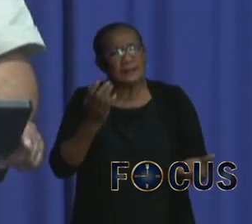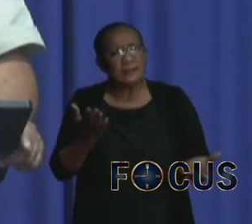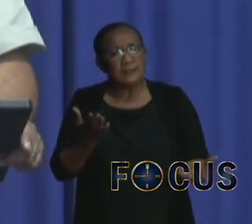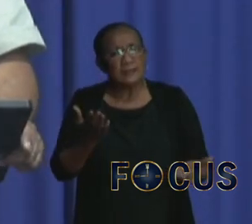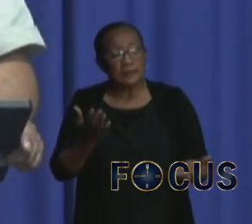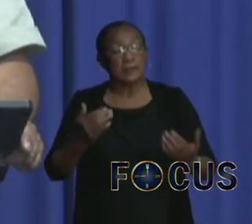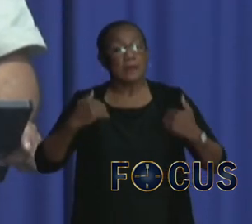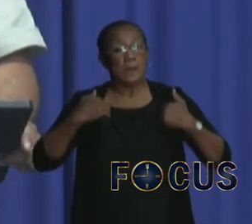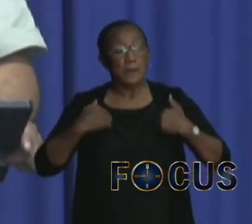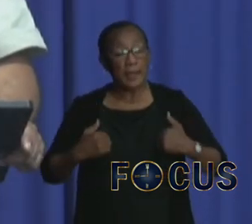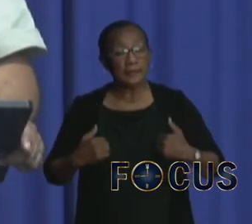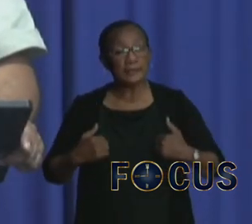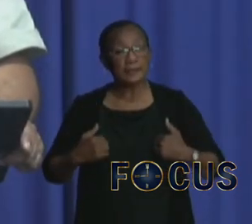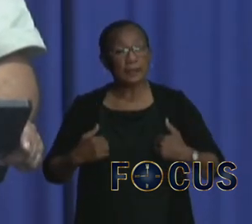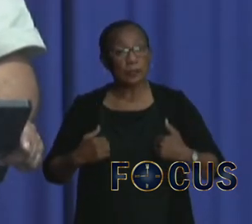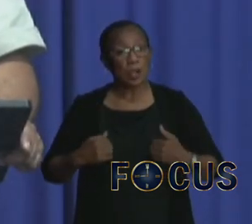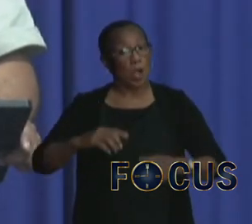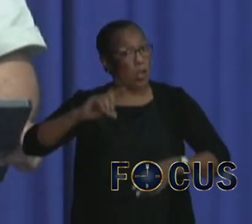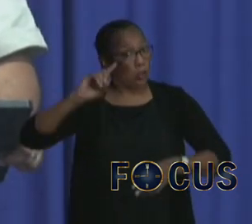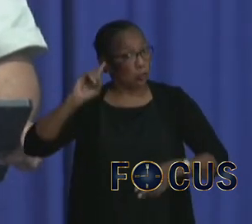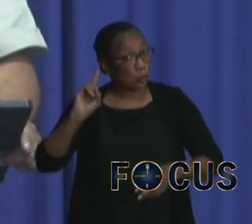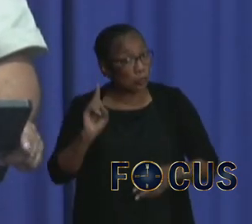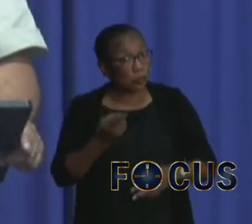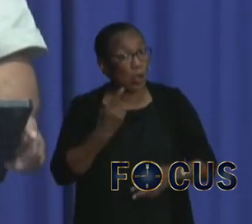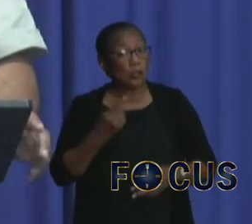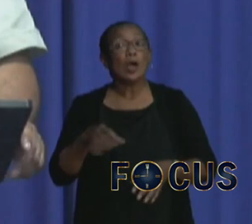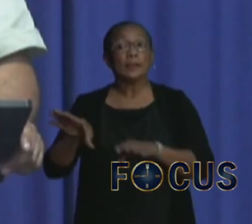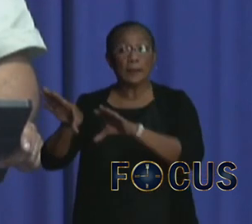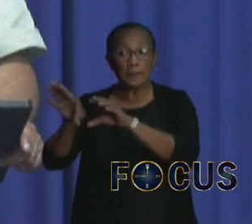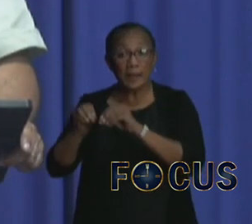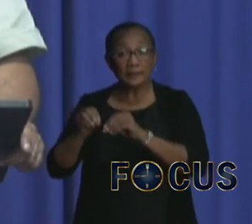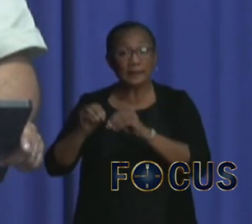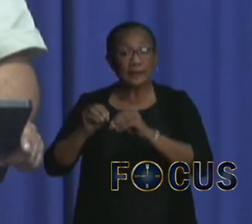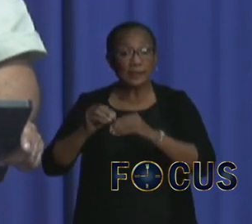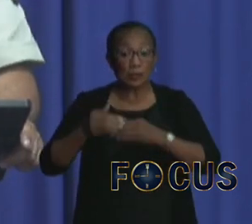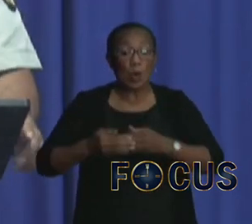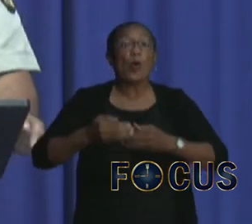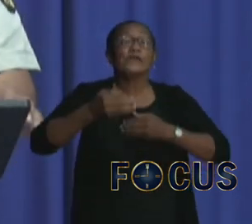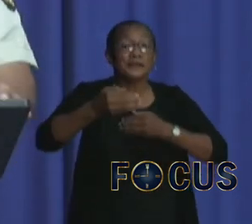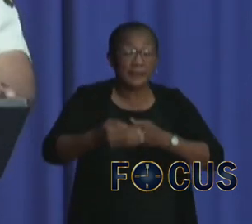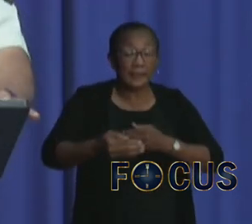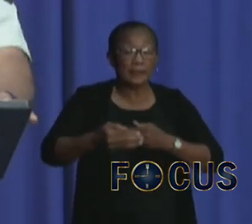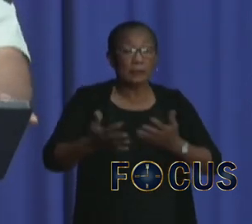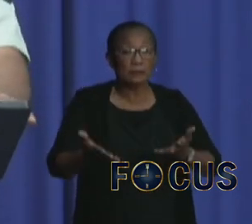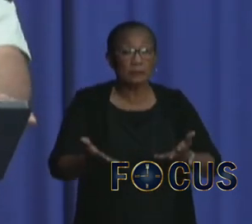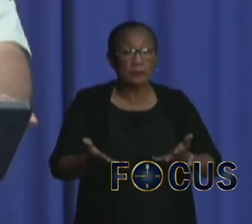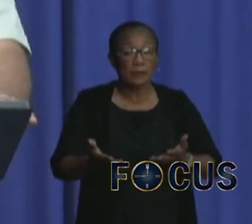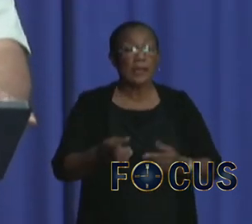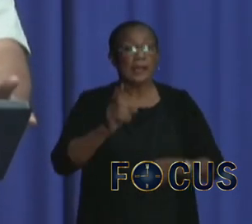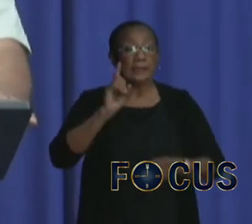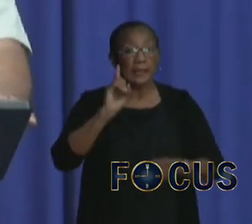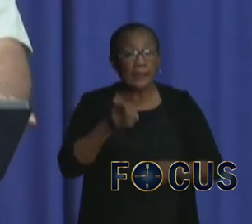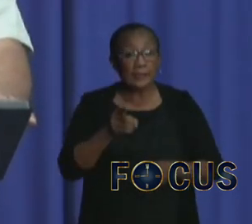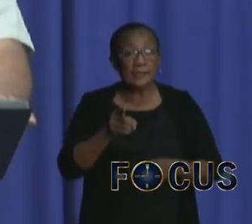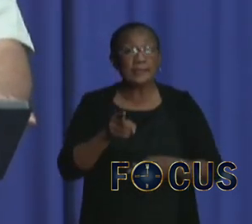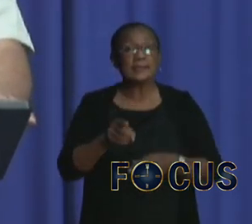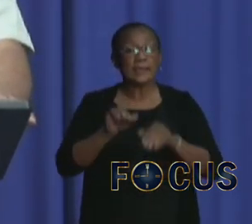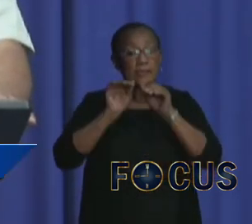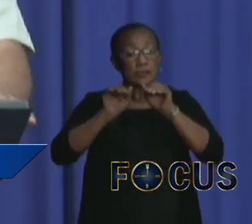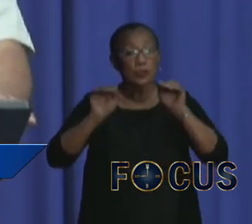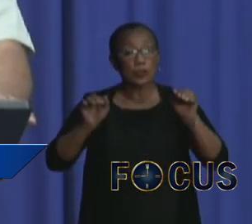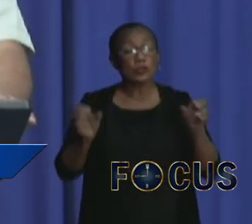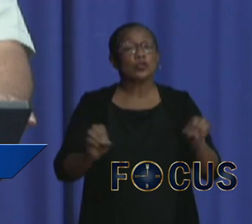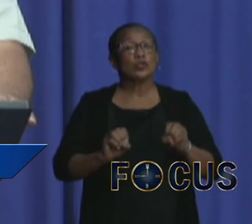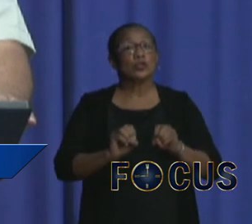indien de burger toch nog de maatregelen overtreedt, de wet overtreedt, dan is de instructie duidelijk